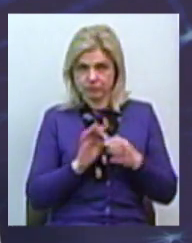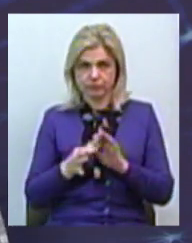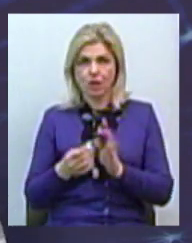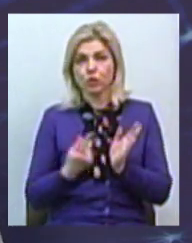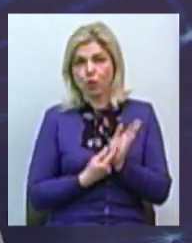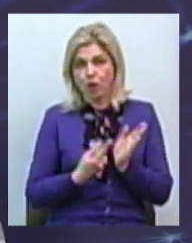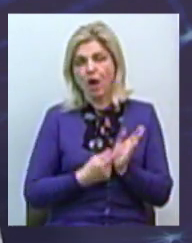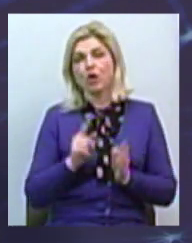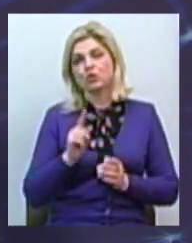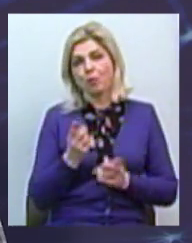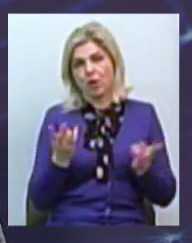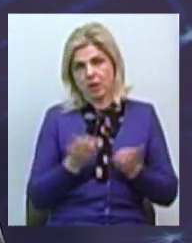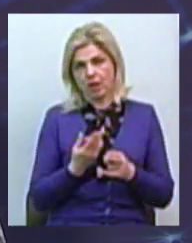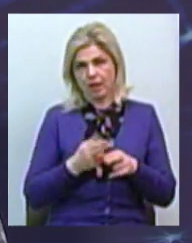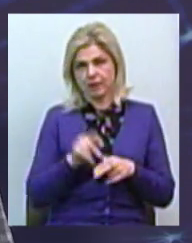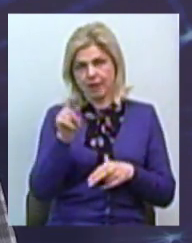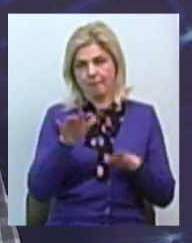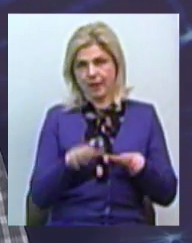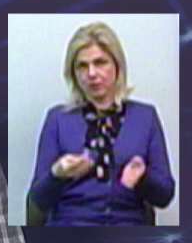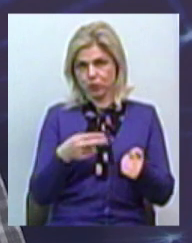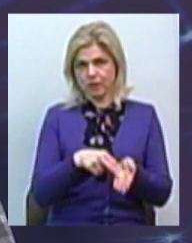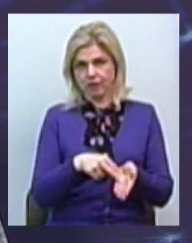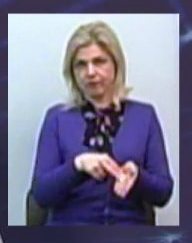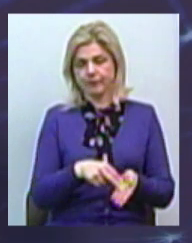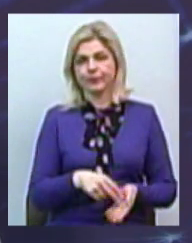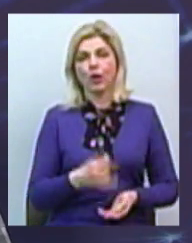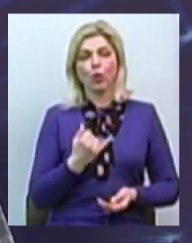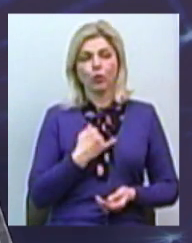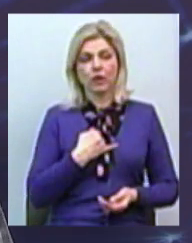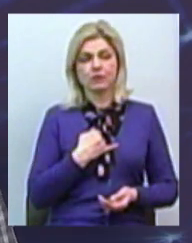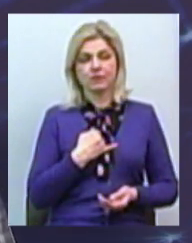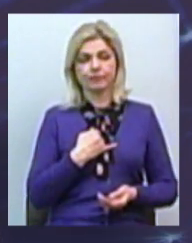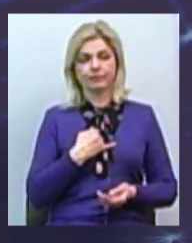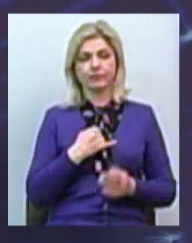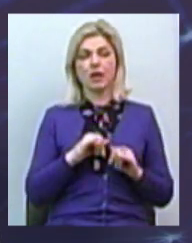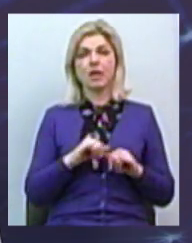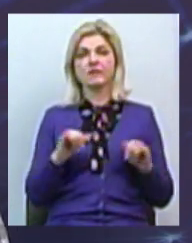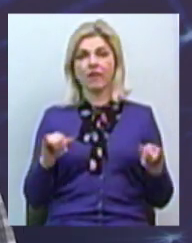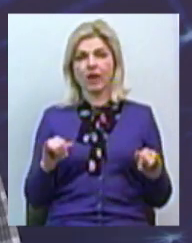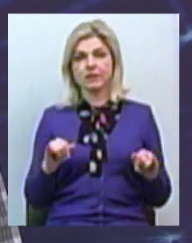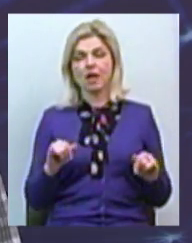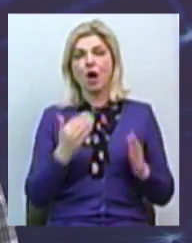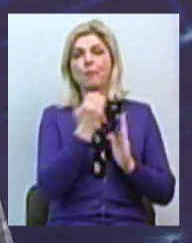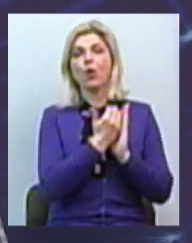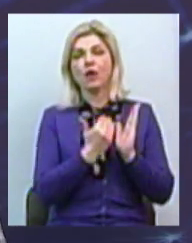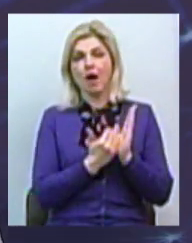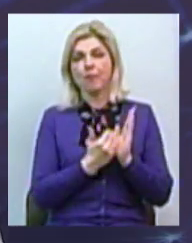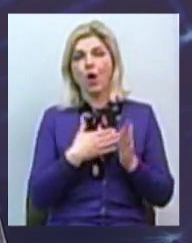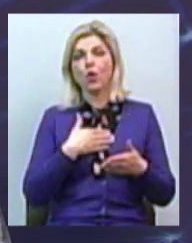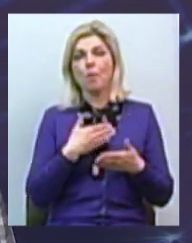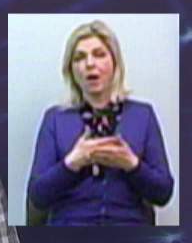саме в цьому місці. Тобто, як бачите, у нас громадський бюджет розвивається досить добре із року в рік,